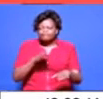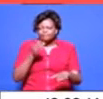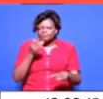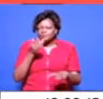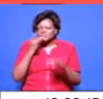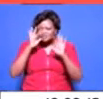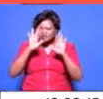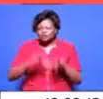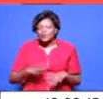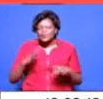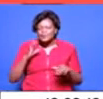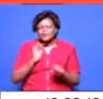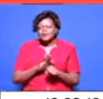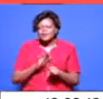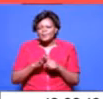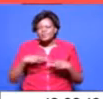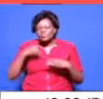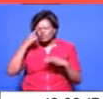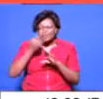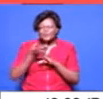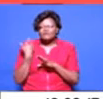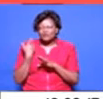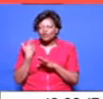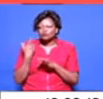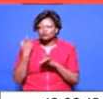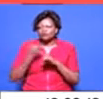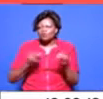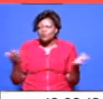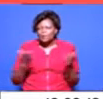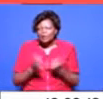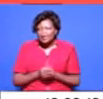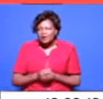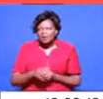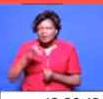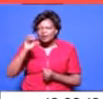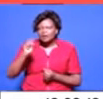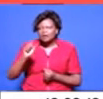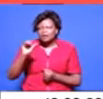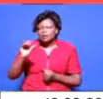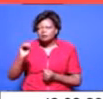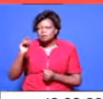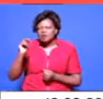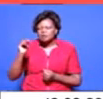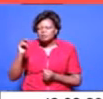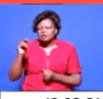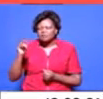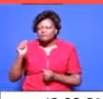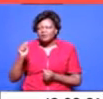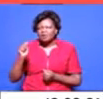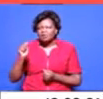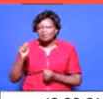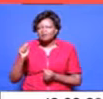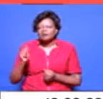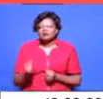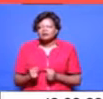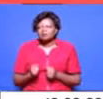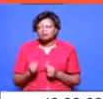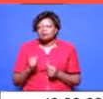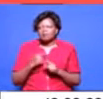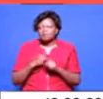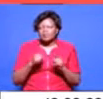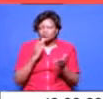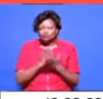kuwa mchezo huo una chimbuko lake kutoka nchi ya Scandinavia zilizoko kaskazini mwa Ulaya. Hata hivyo,